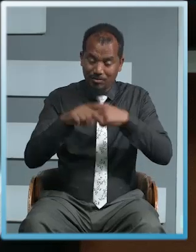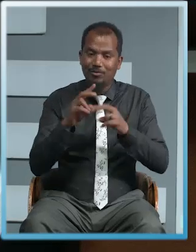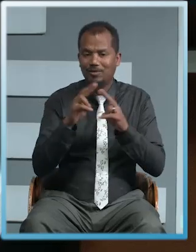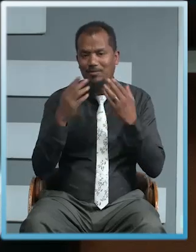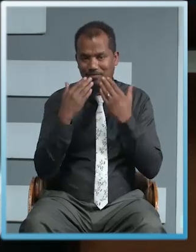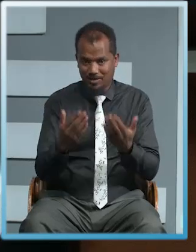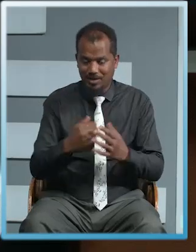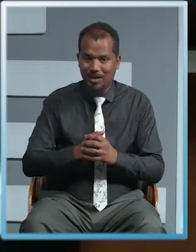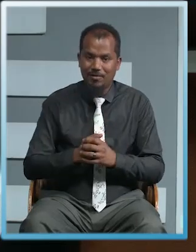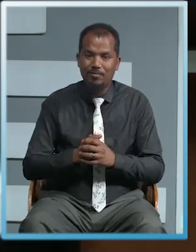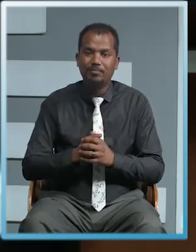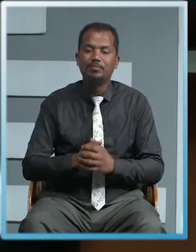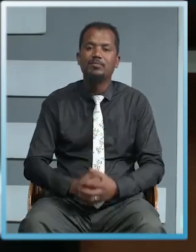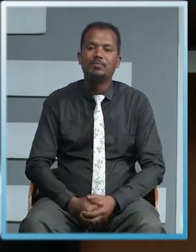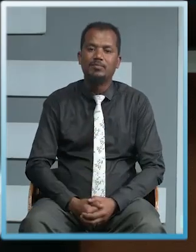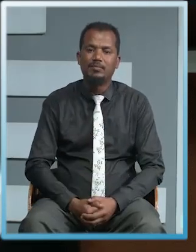አድርጌ አመሰግናለሁ።